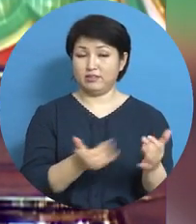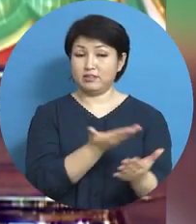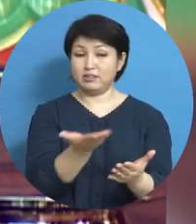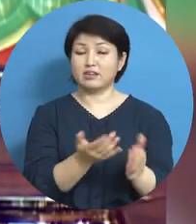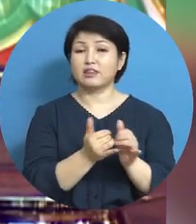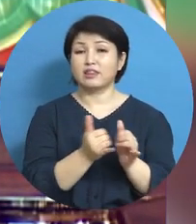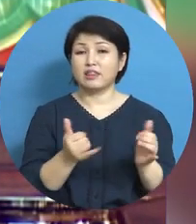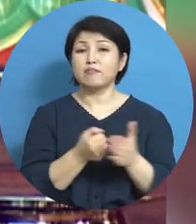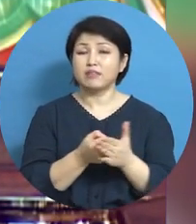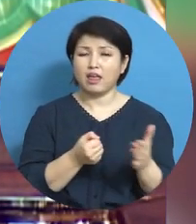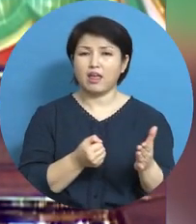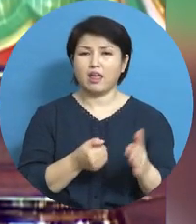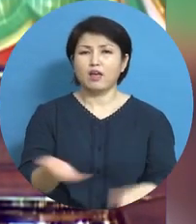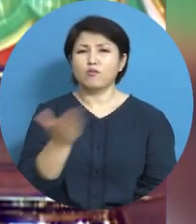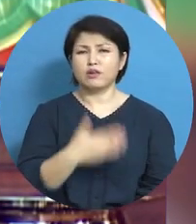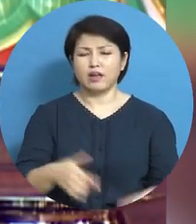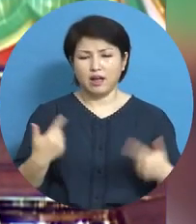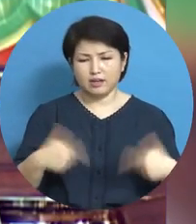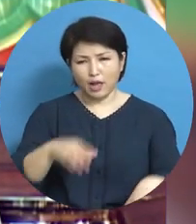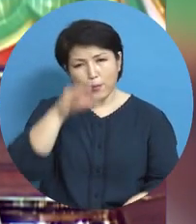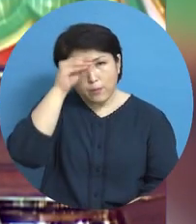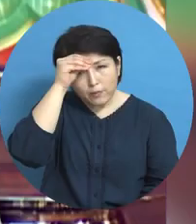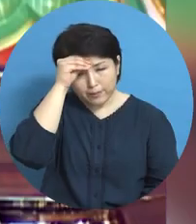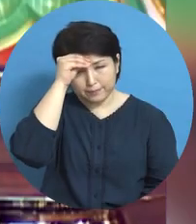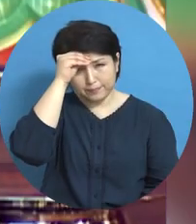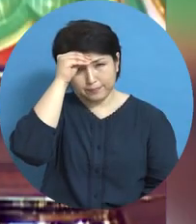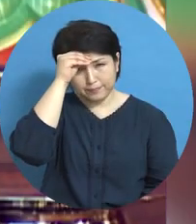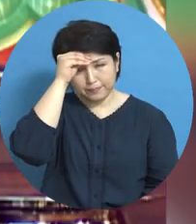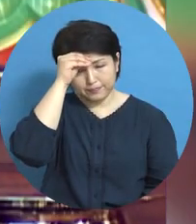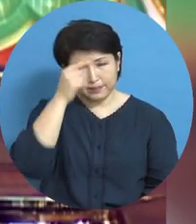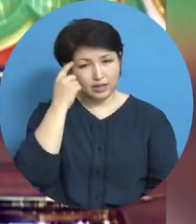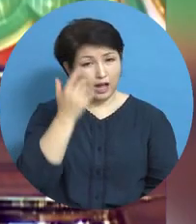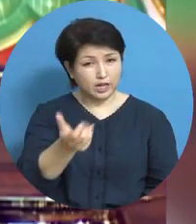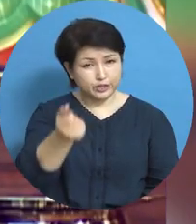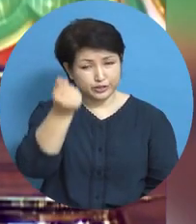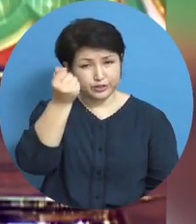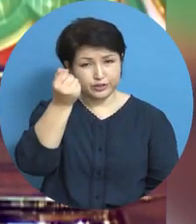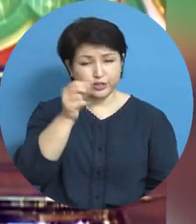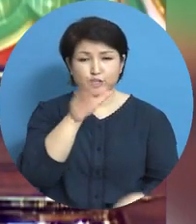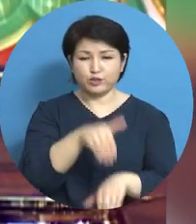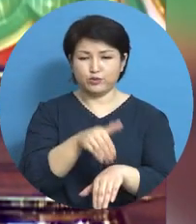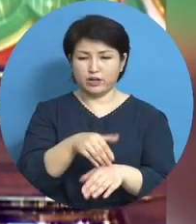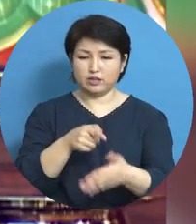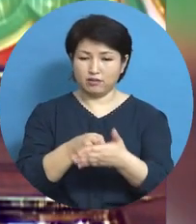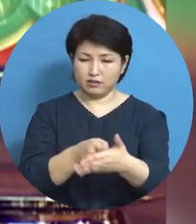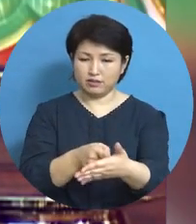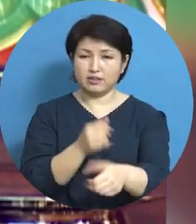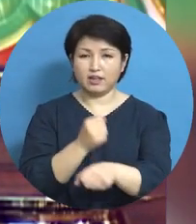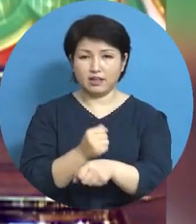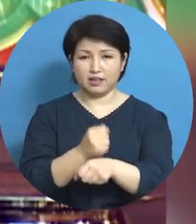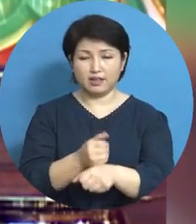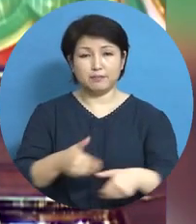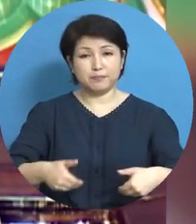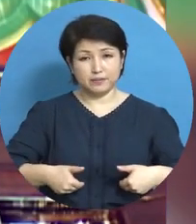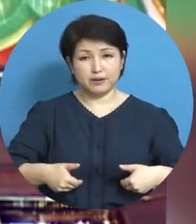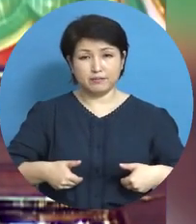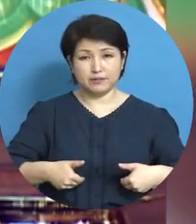늘 우리들의 모범으로 삼아서 수행정진을 해나가야